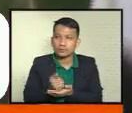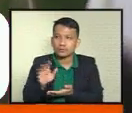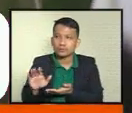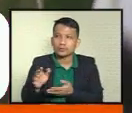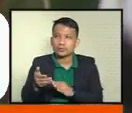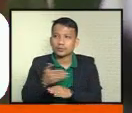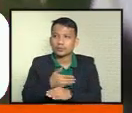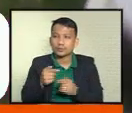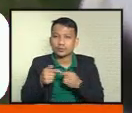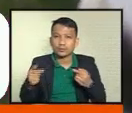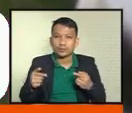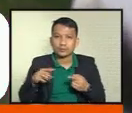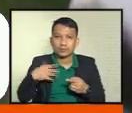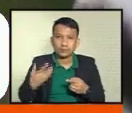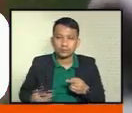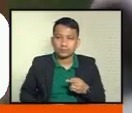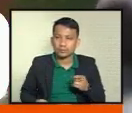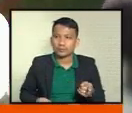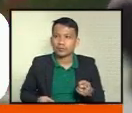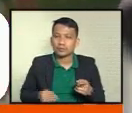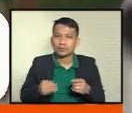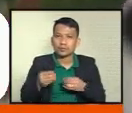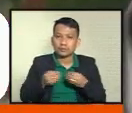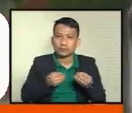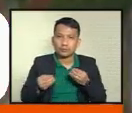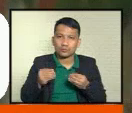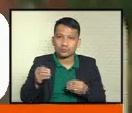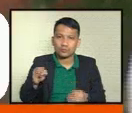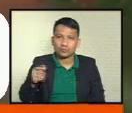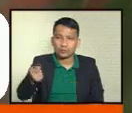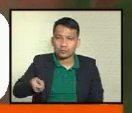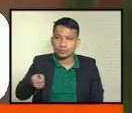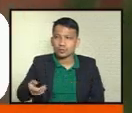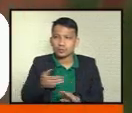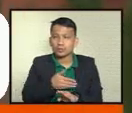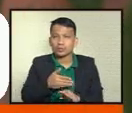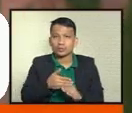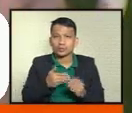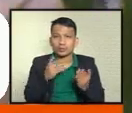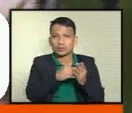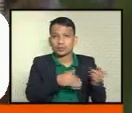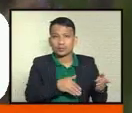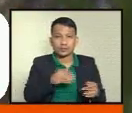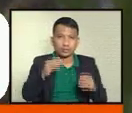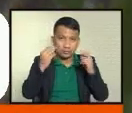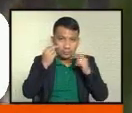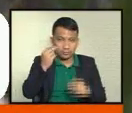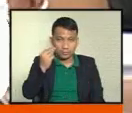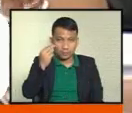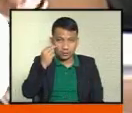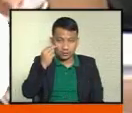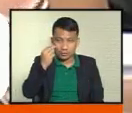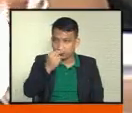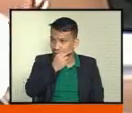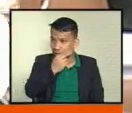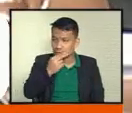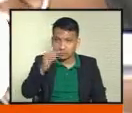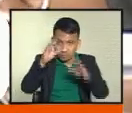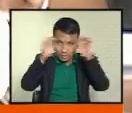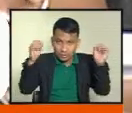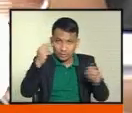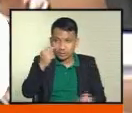ng anti-graft court ang motion ng ombudsman para iatras ang kaso laban kay dating Pangulong Noynoy Aquino. Pero hindi raw